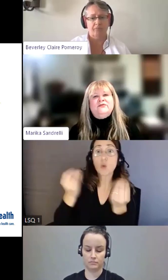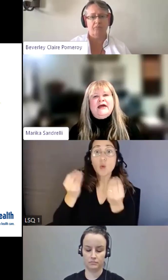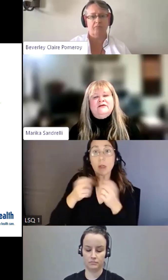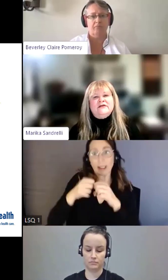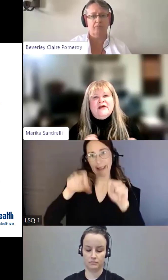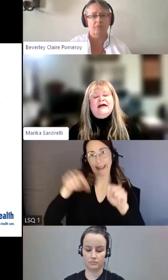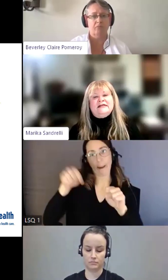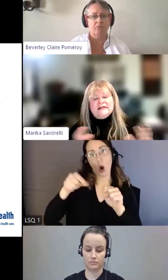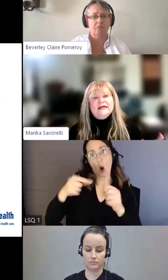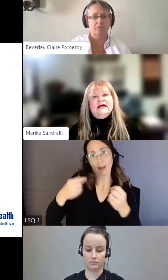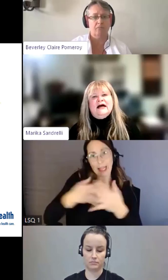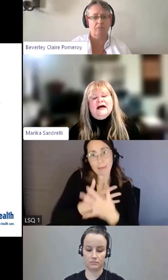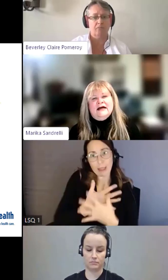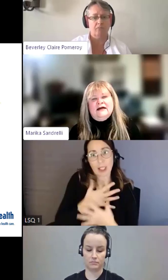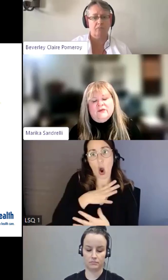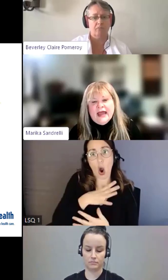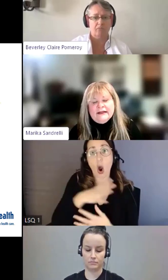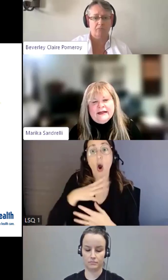tout cela.